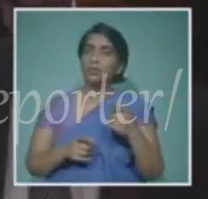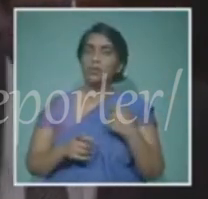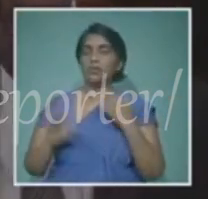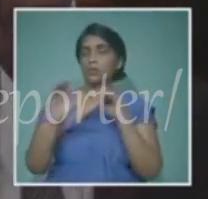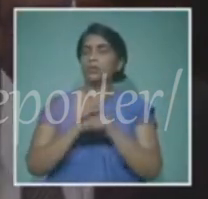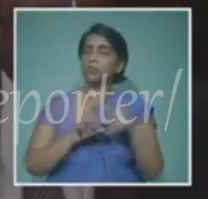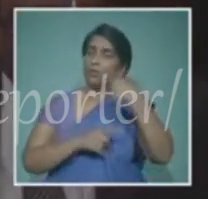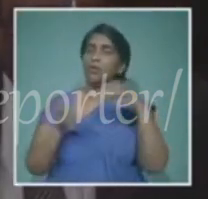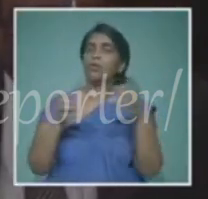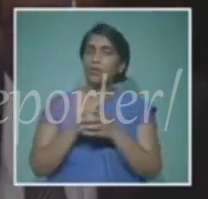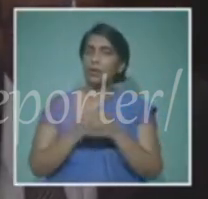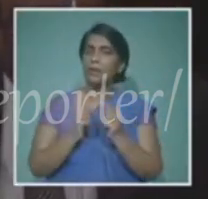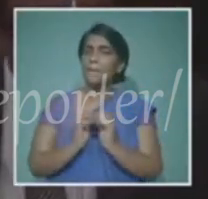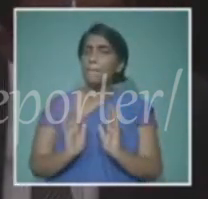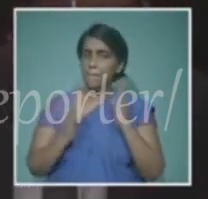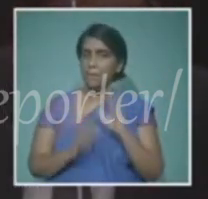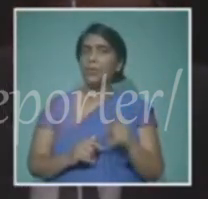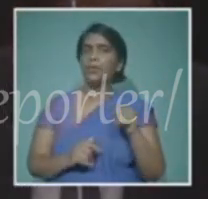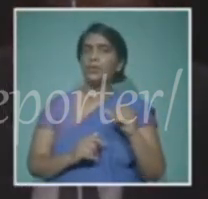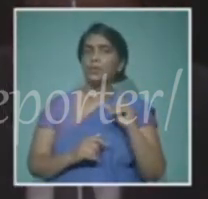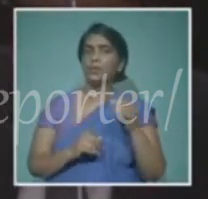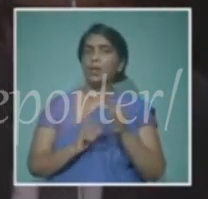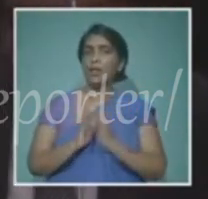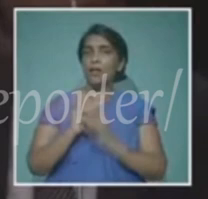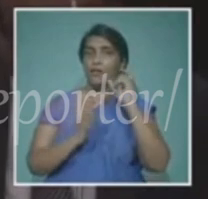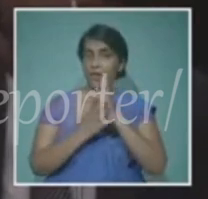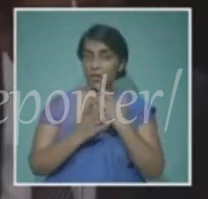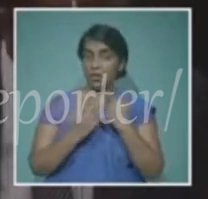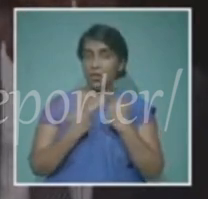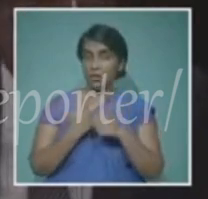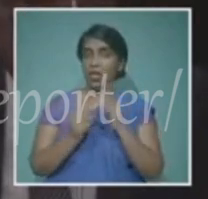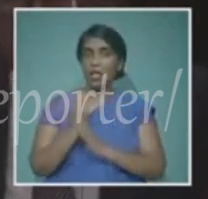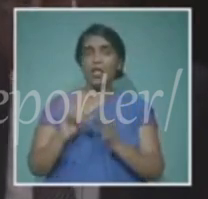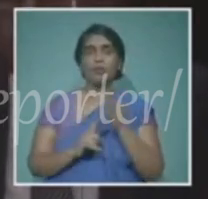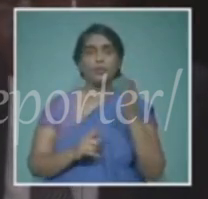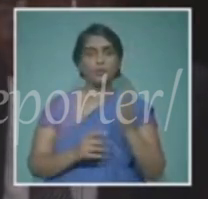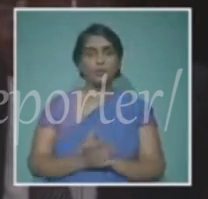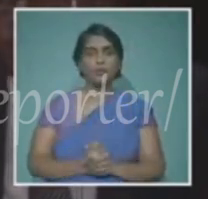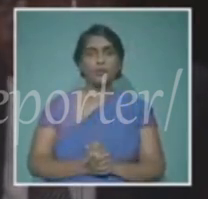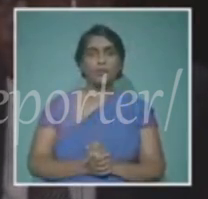වෙලා ඔක්කොම මේ ආරම්භයක් කරමු ව්‍යවස්ථාදායක ඇමතිතුමාත් ඉන්නවා මෙතන ඔබතුමා yes